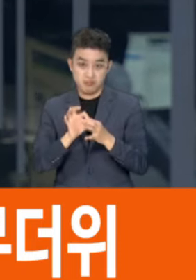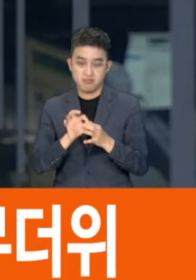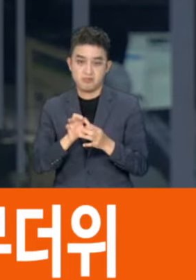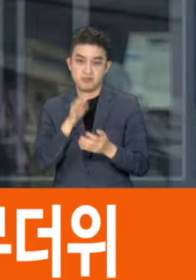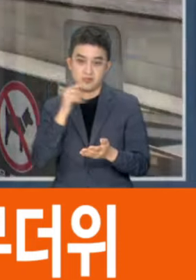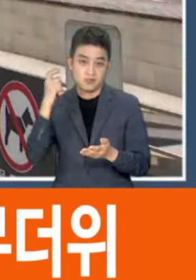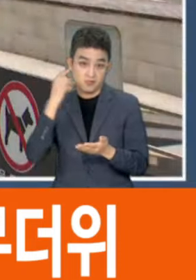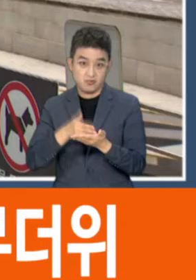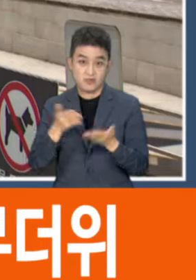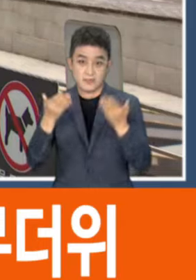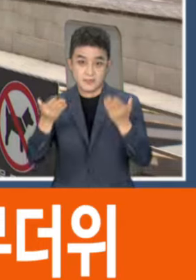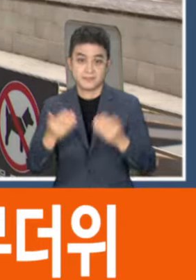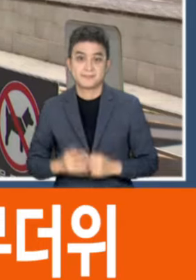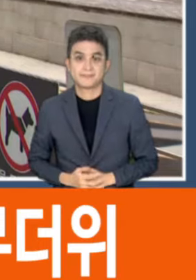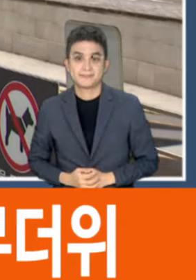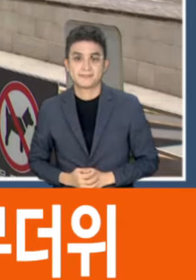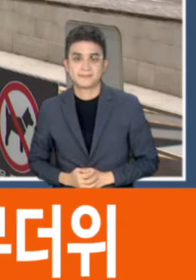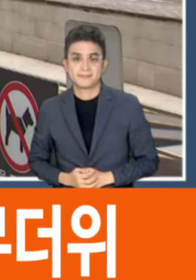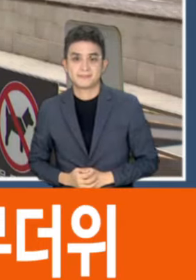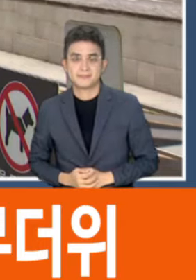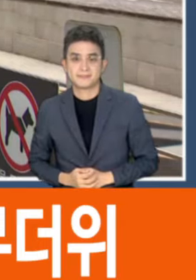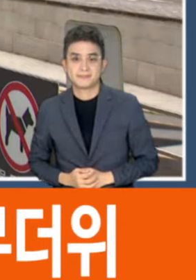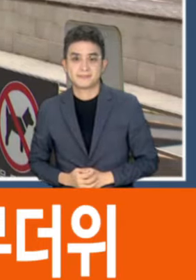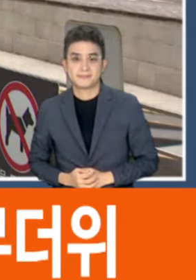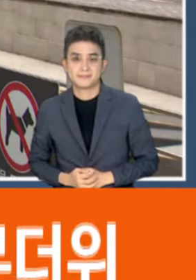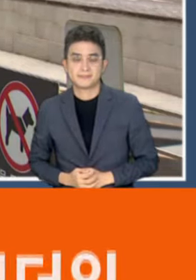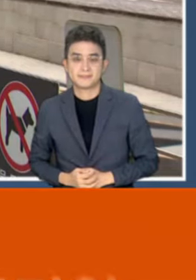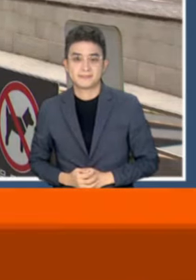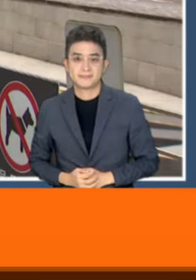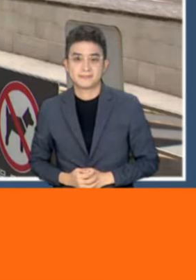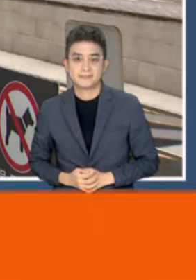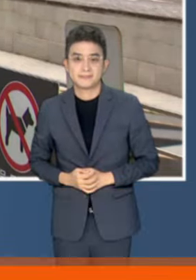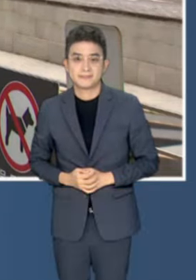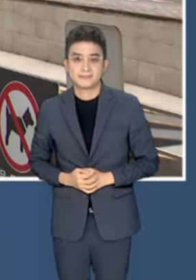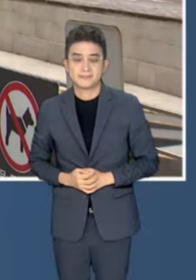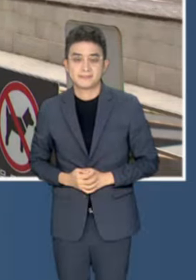기상캐스터 연결해 알아보겠습니다. 박서정 캐스터.